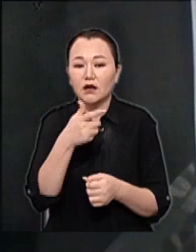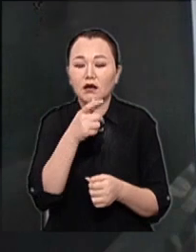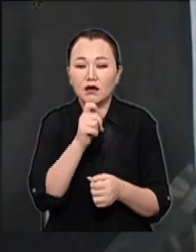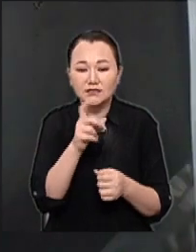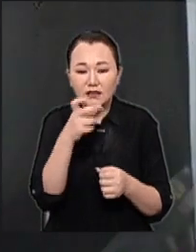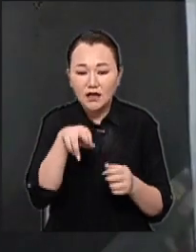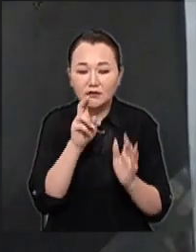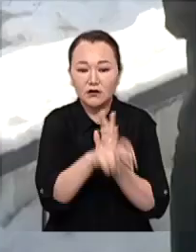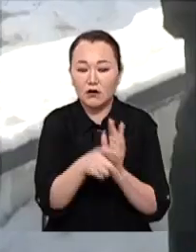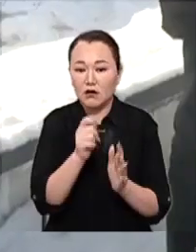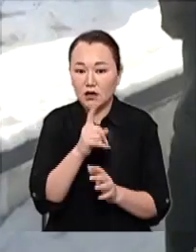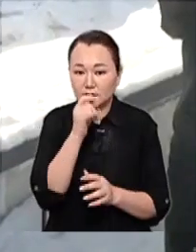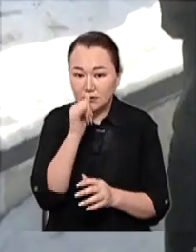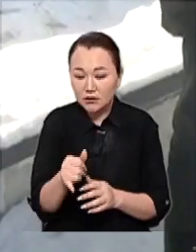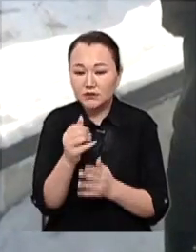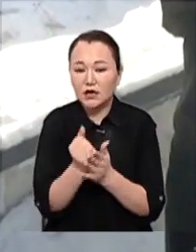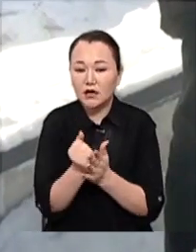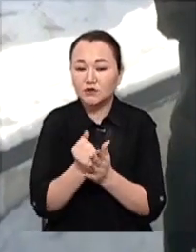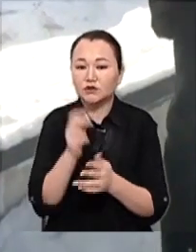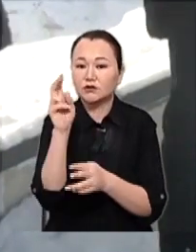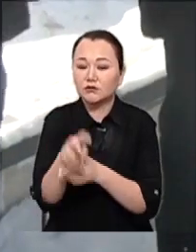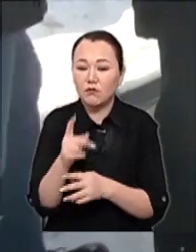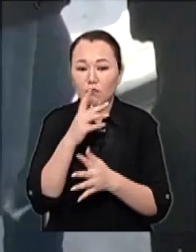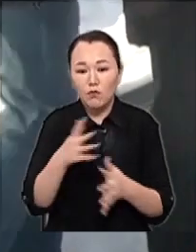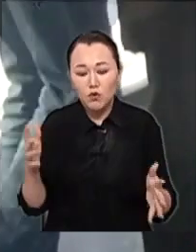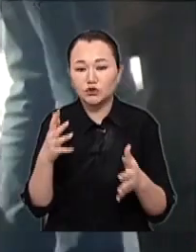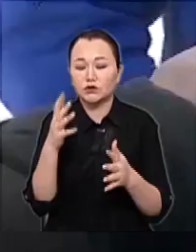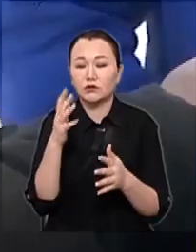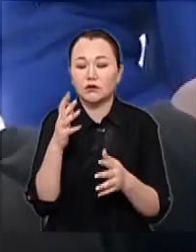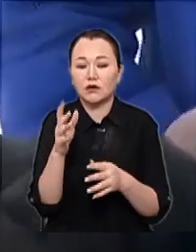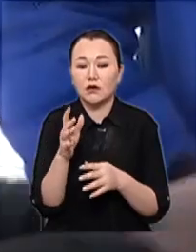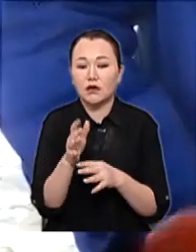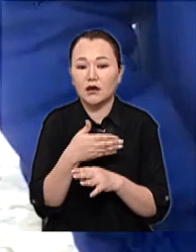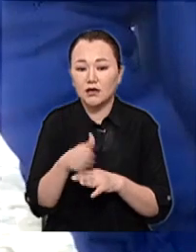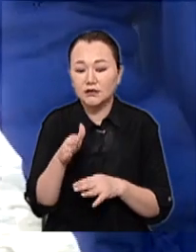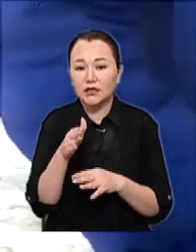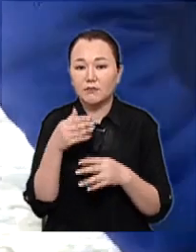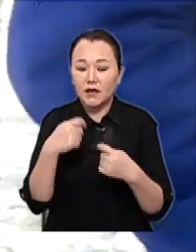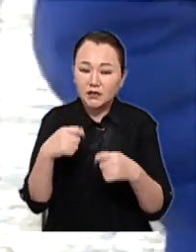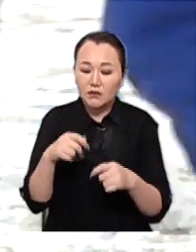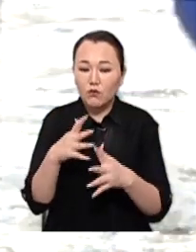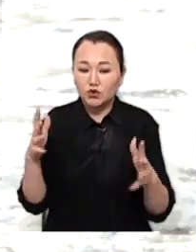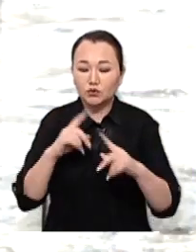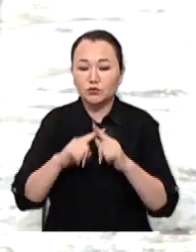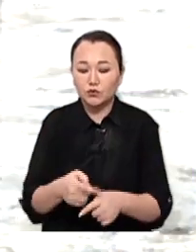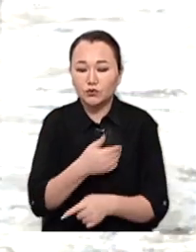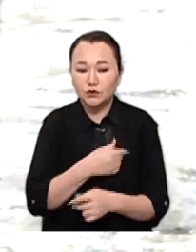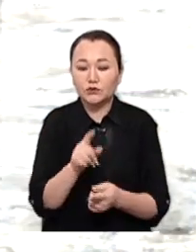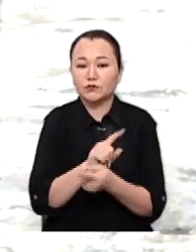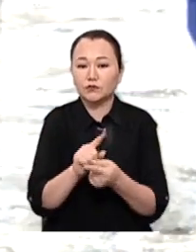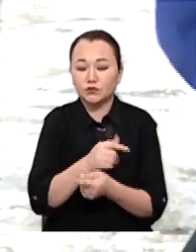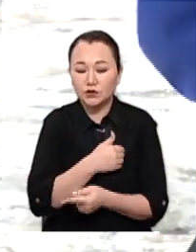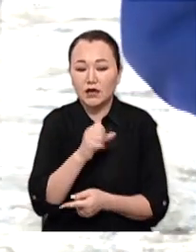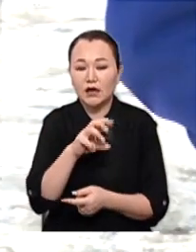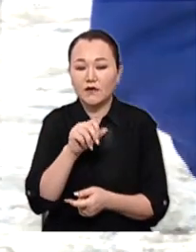газ құймайтынын ескеріп, бөлшек сататындарға да басымдық беруге ұсыныс беріпті. Бұл бойынша біз жаңағы өзгеріс енгізу үшін